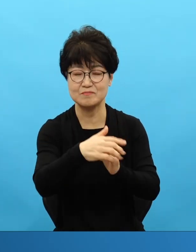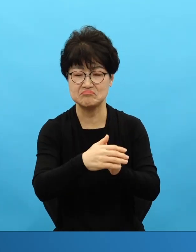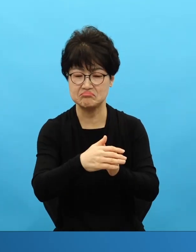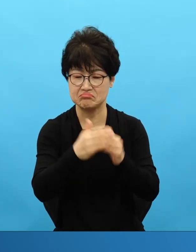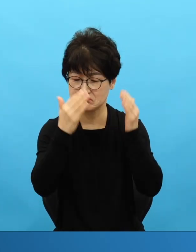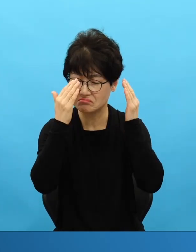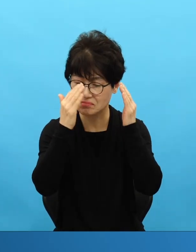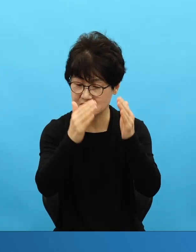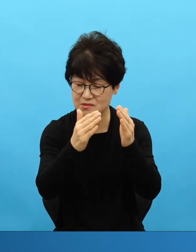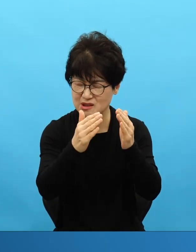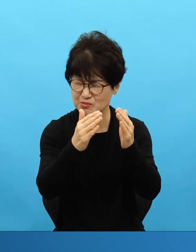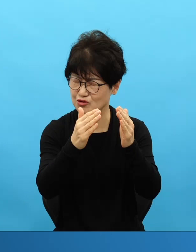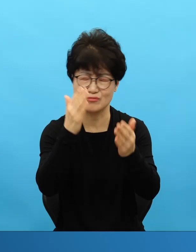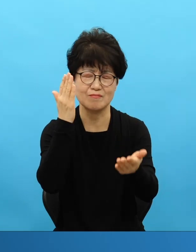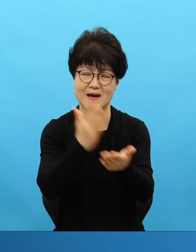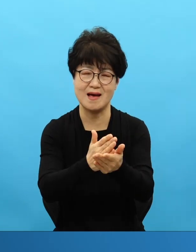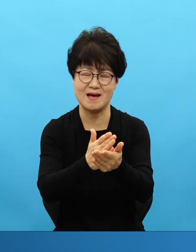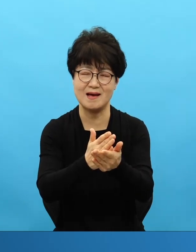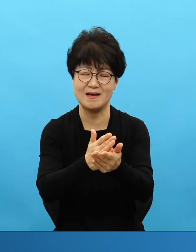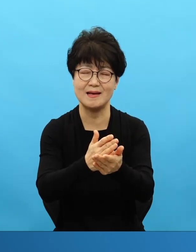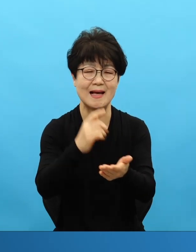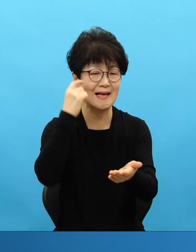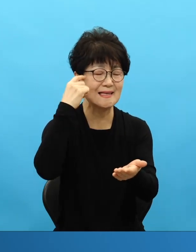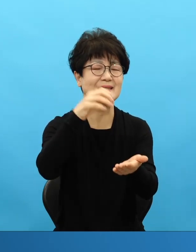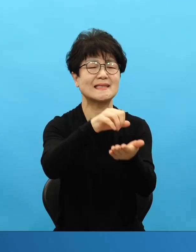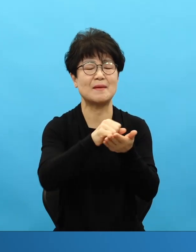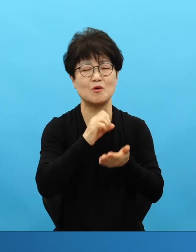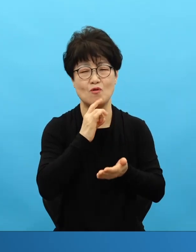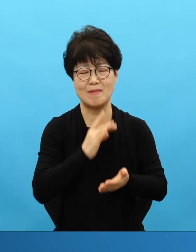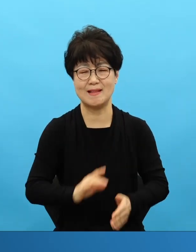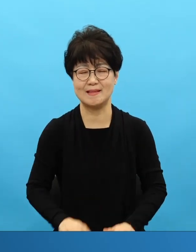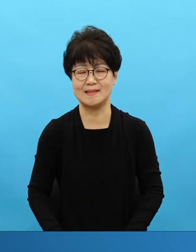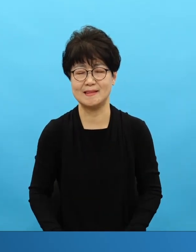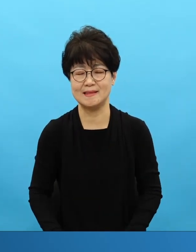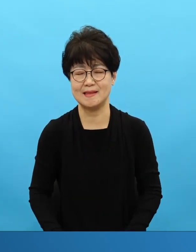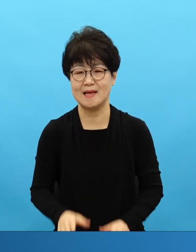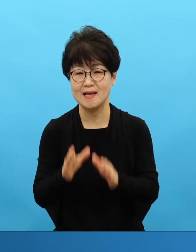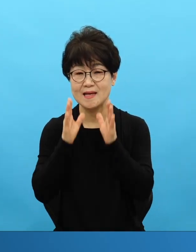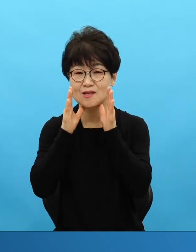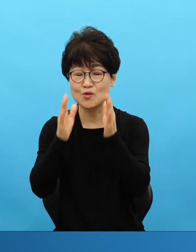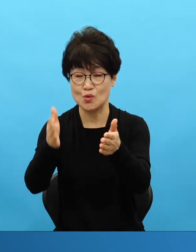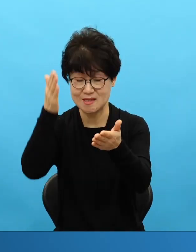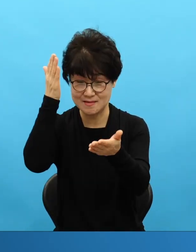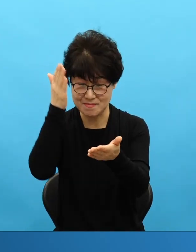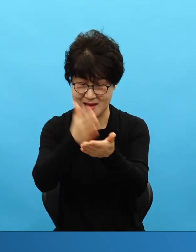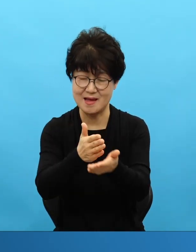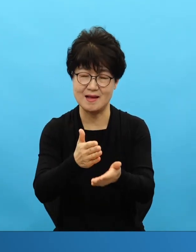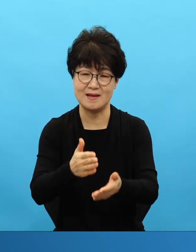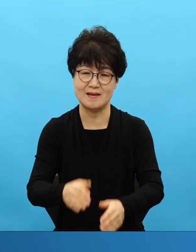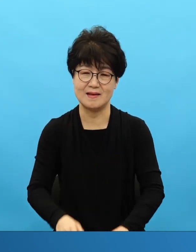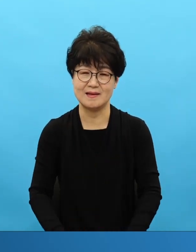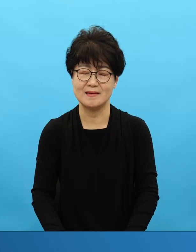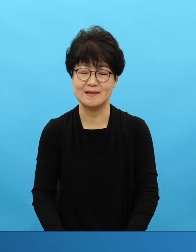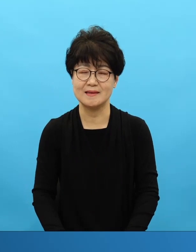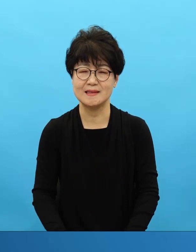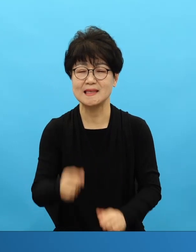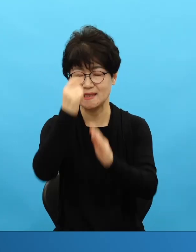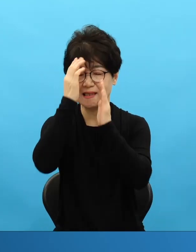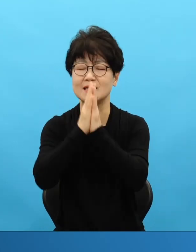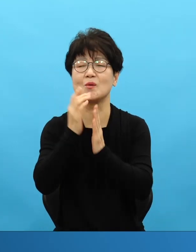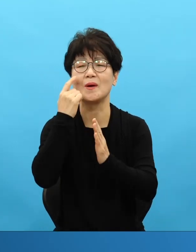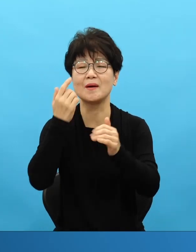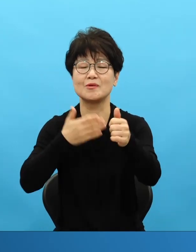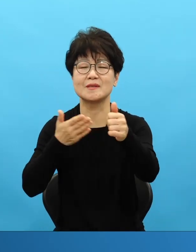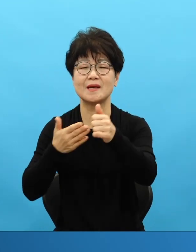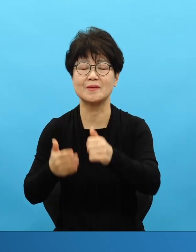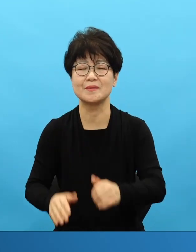pray. 여러 상황을 참고해야 됩니다. 속지 마세요. 기도하세요. You need to take into consideration many